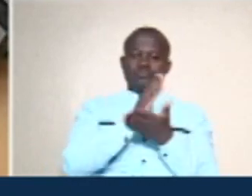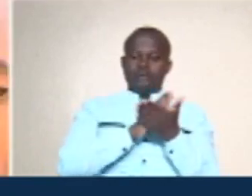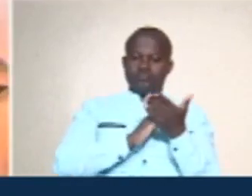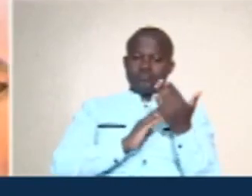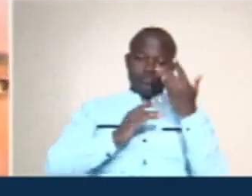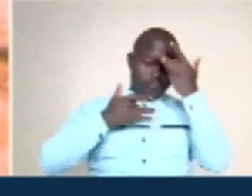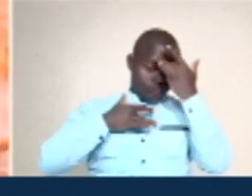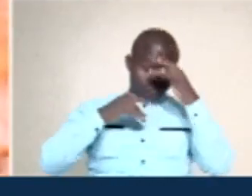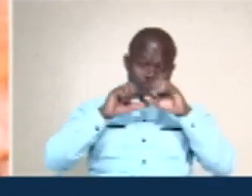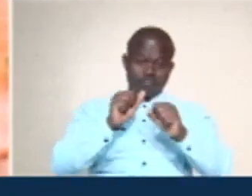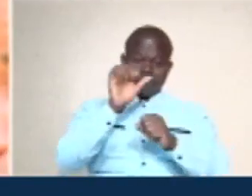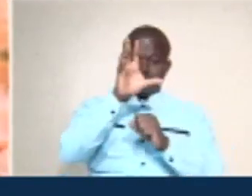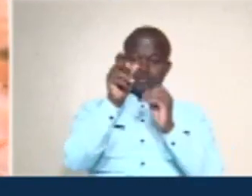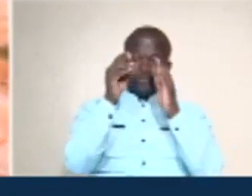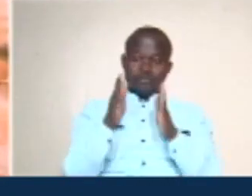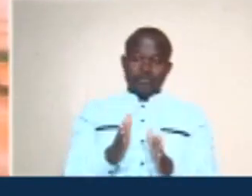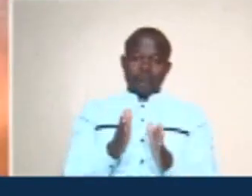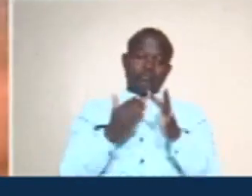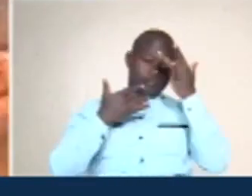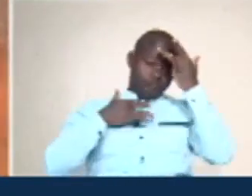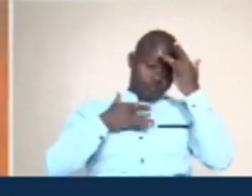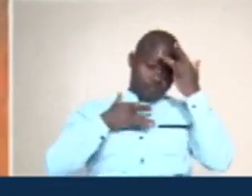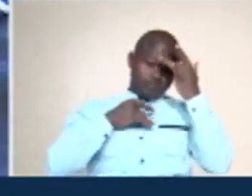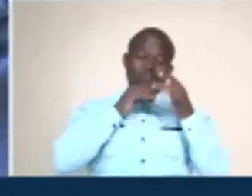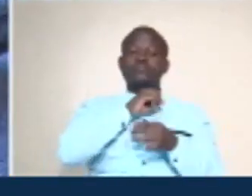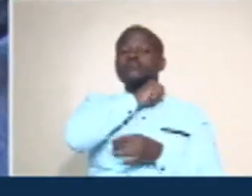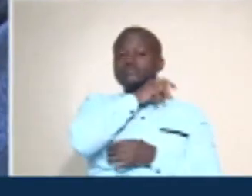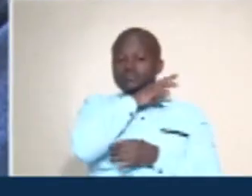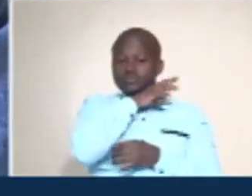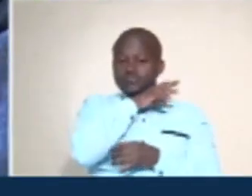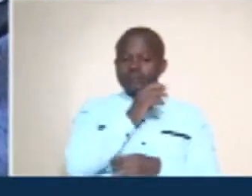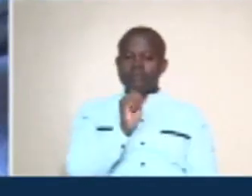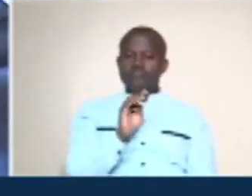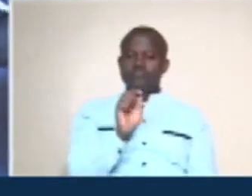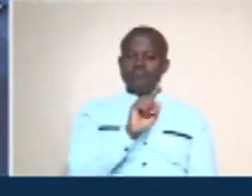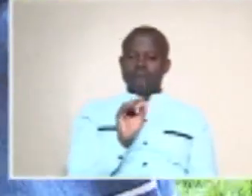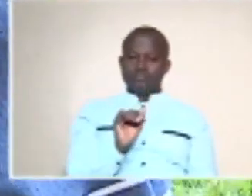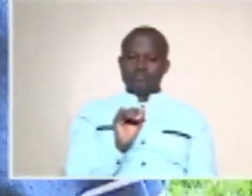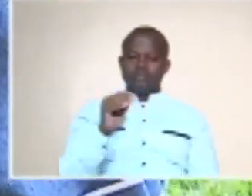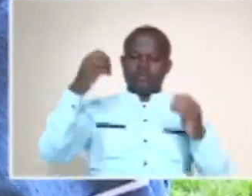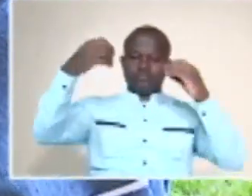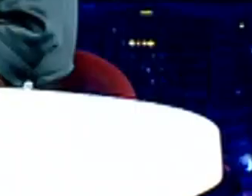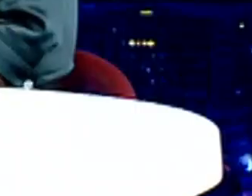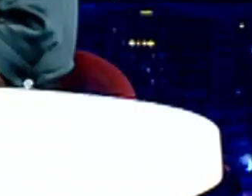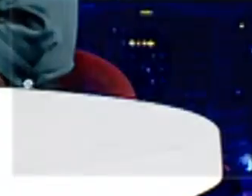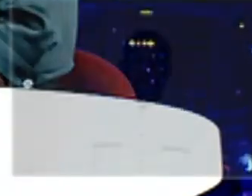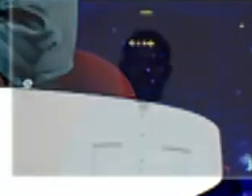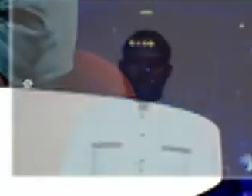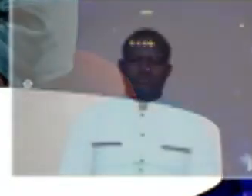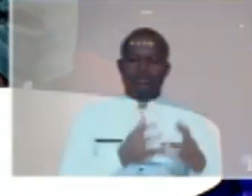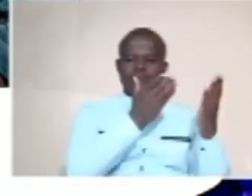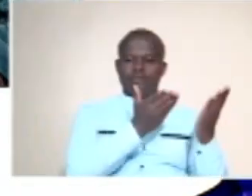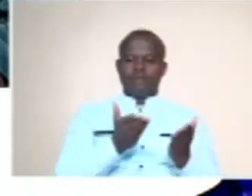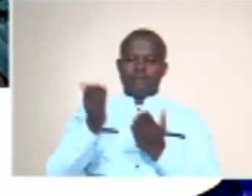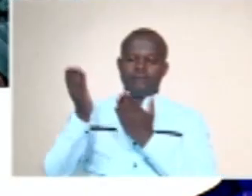kabiri cy'indwara zifata Abanyafurika ari indwara zitandura. Mbabazi Dorothy, i Kigali. Ikaze